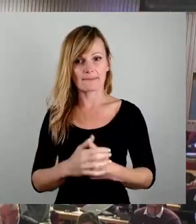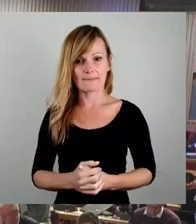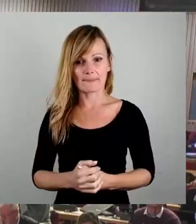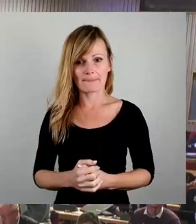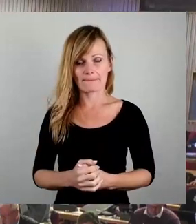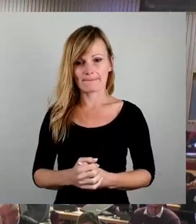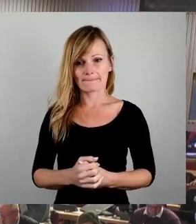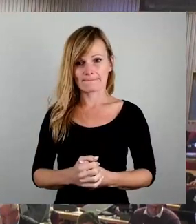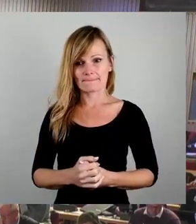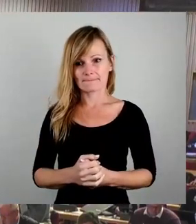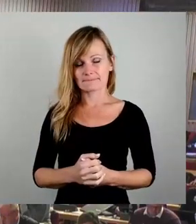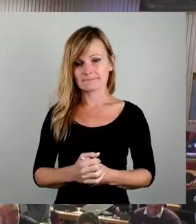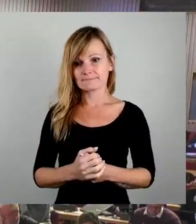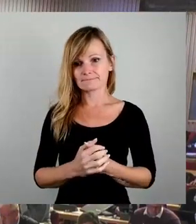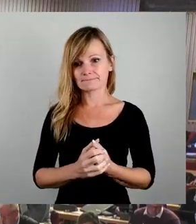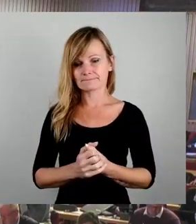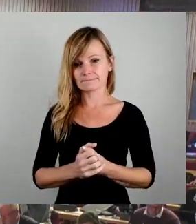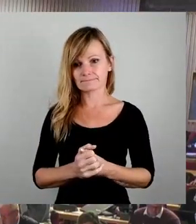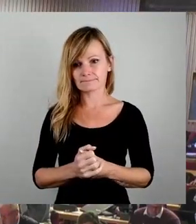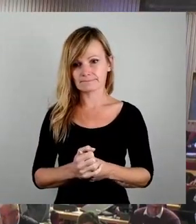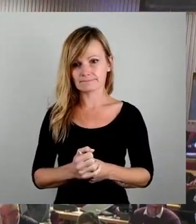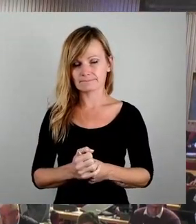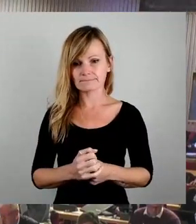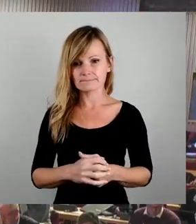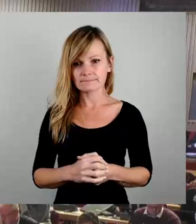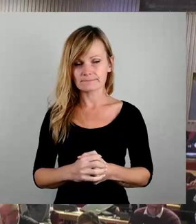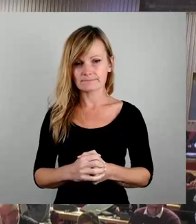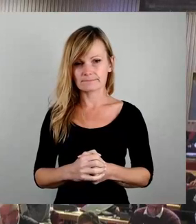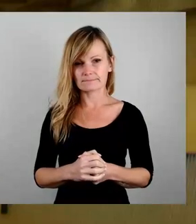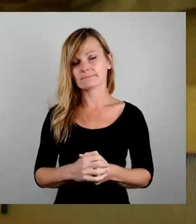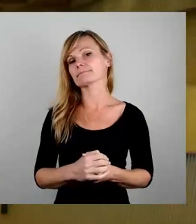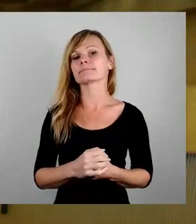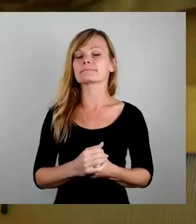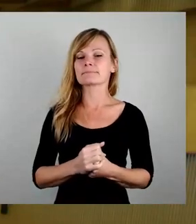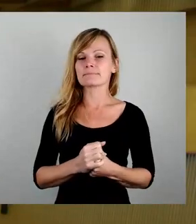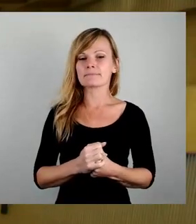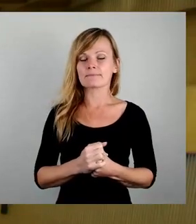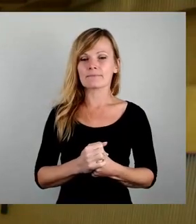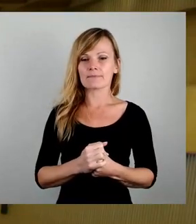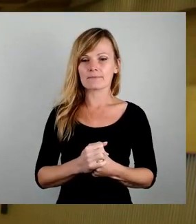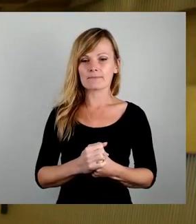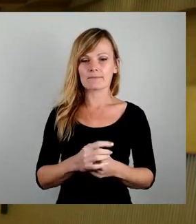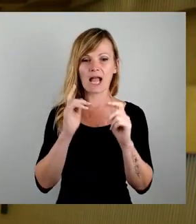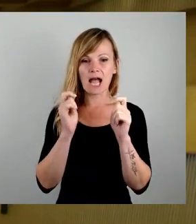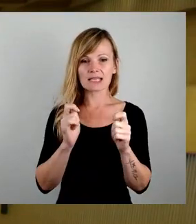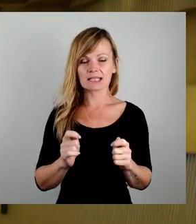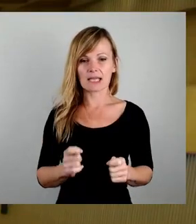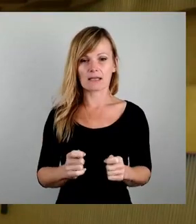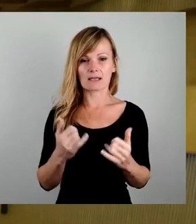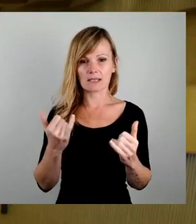So, dann ist die Einbringung damit getan und wir können zur Einbringung der Anträge kommen. Wird